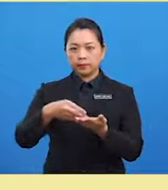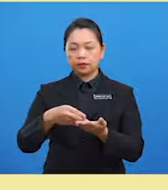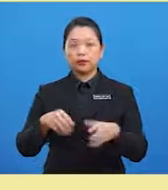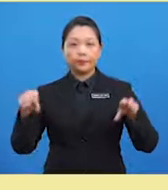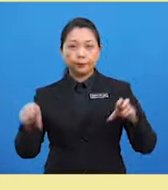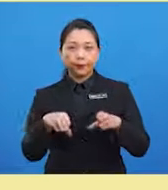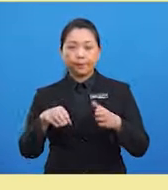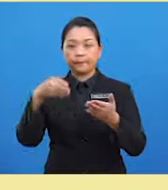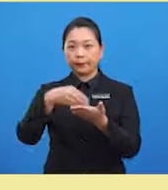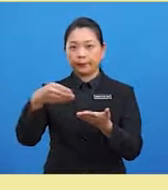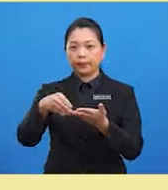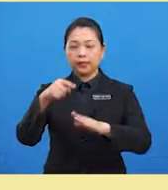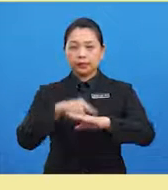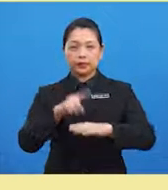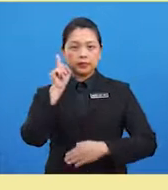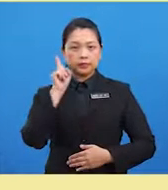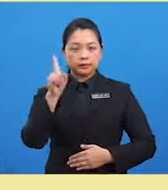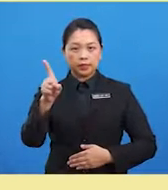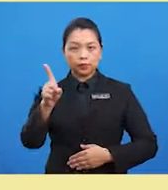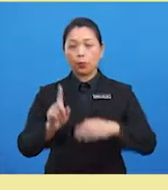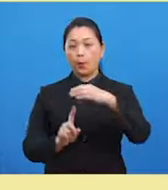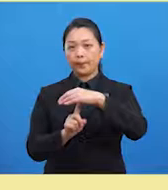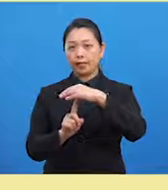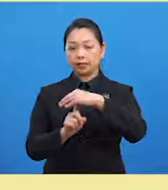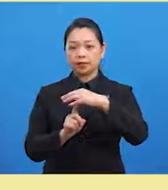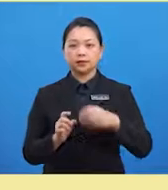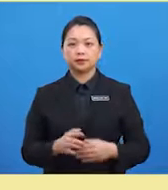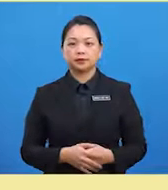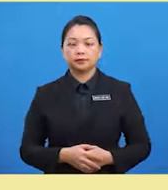pembelian di dalam sebuah pasaraya.